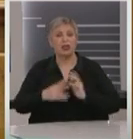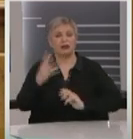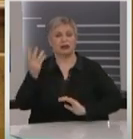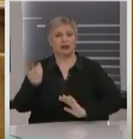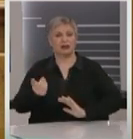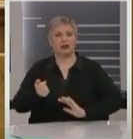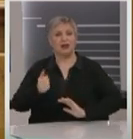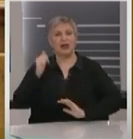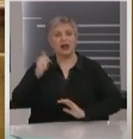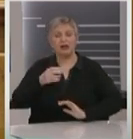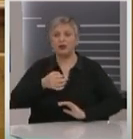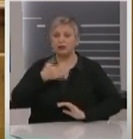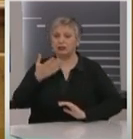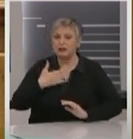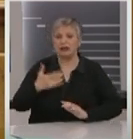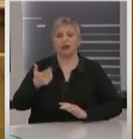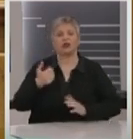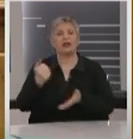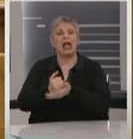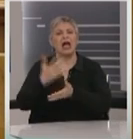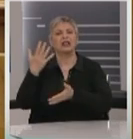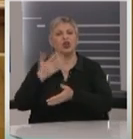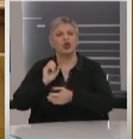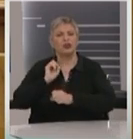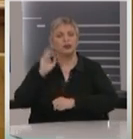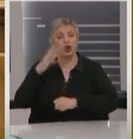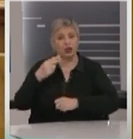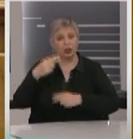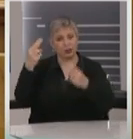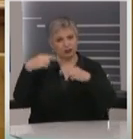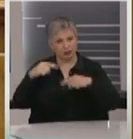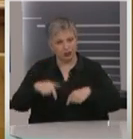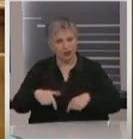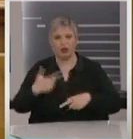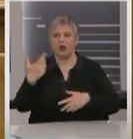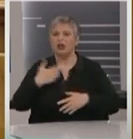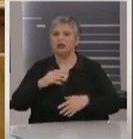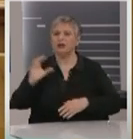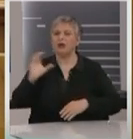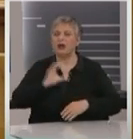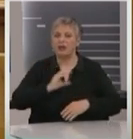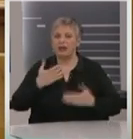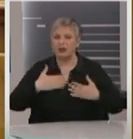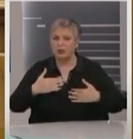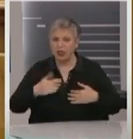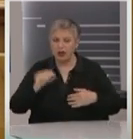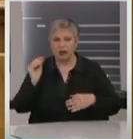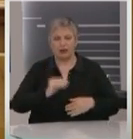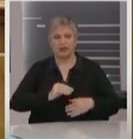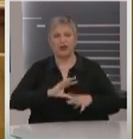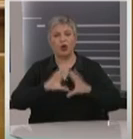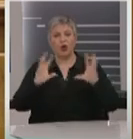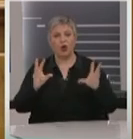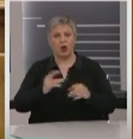επενδυτές, τους διεθνείς οίκους αξιολόγησης. Και φυσικά δεν είναι μόνο η πορεία